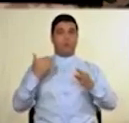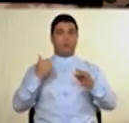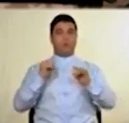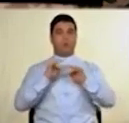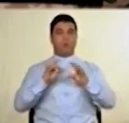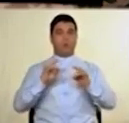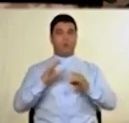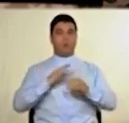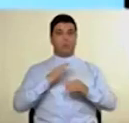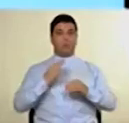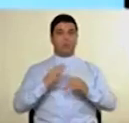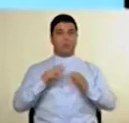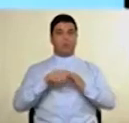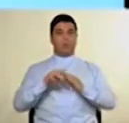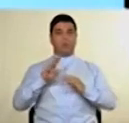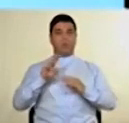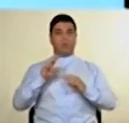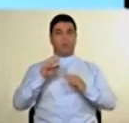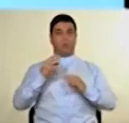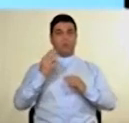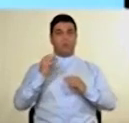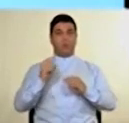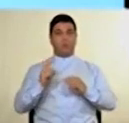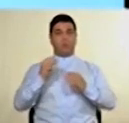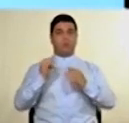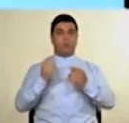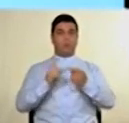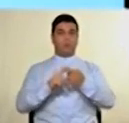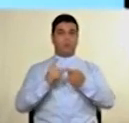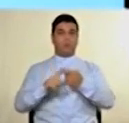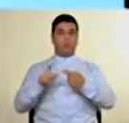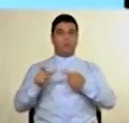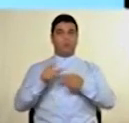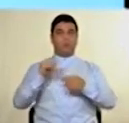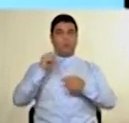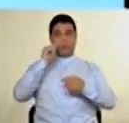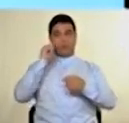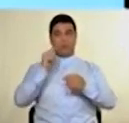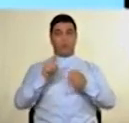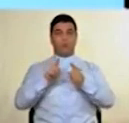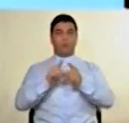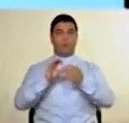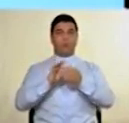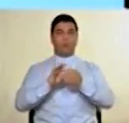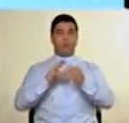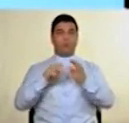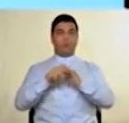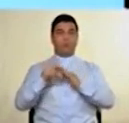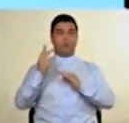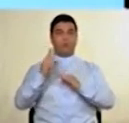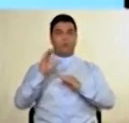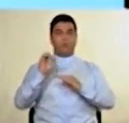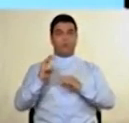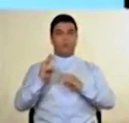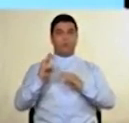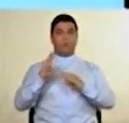aytib o'tdik, ya'ni Lal yo'li, Shoh yo'li bilan bog'liq holatda edi va Xitoy bilan bog'lanishi miloddan avvalgi 2-asrda